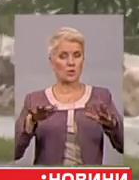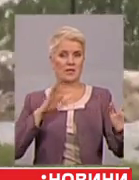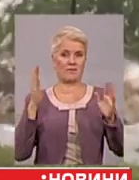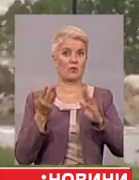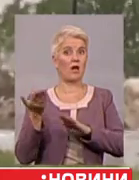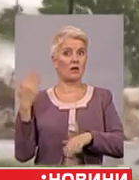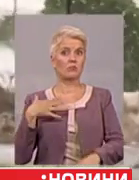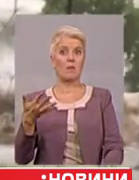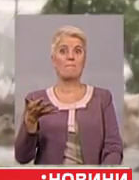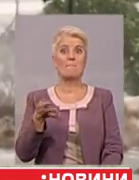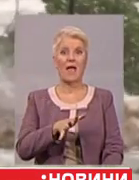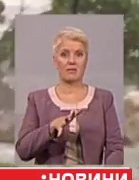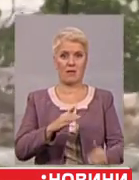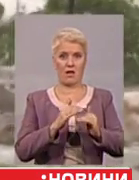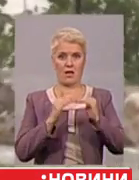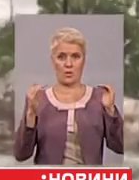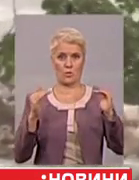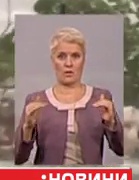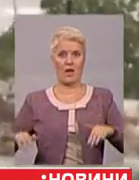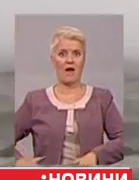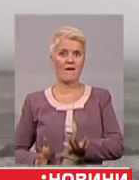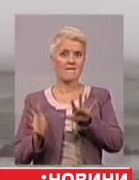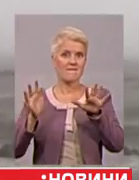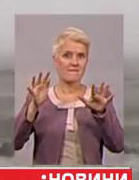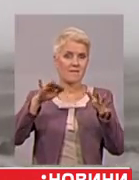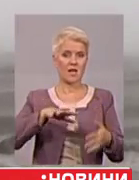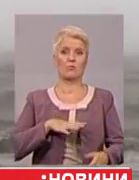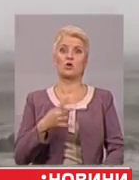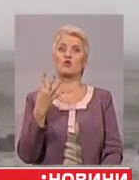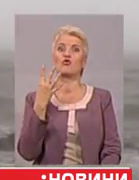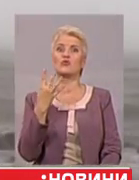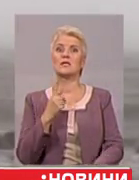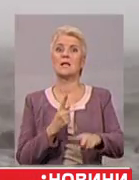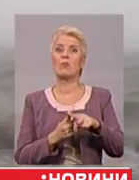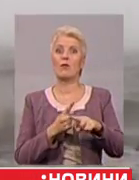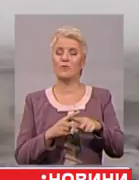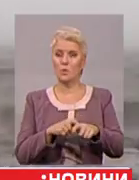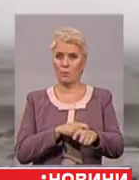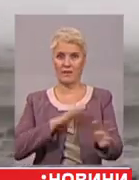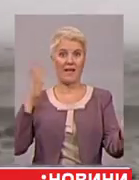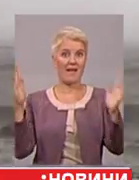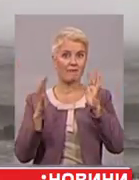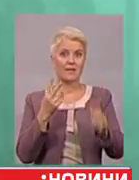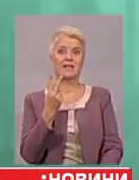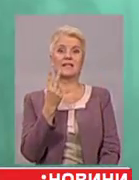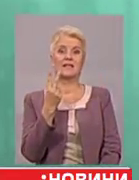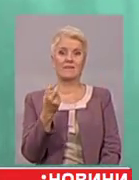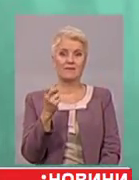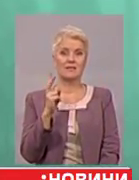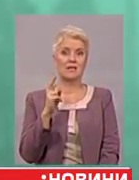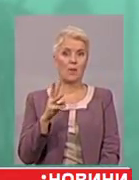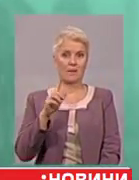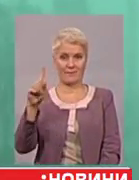п'яту категорію. Висота хвиль сягала 4,5 метри, а пориви вітру – майже 200 кілометрів за годину. У Флориді